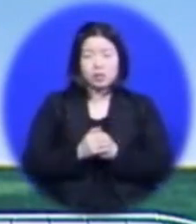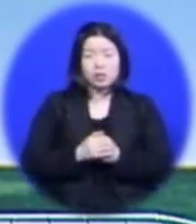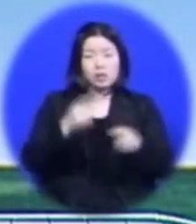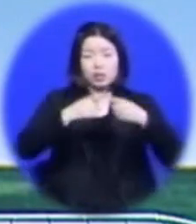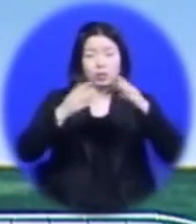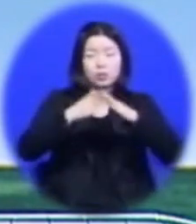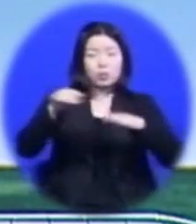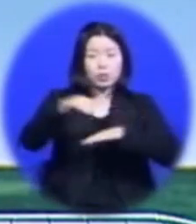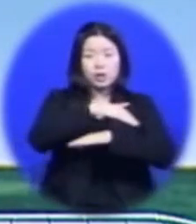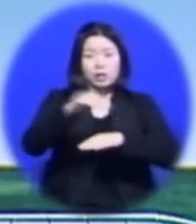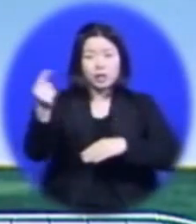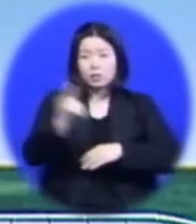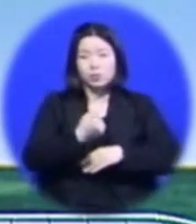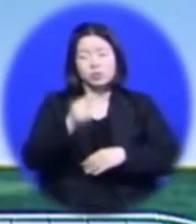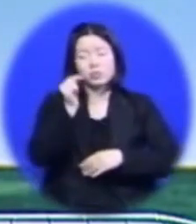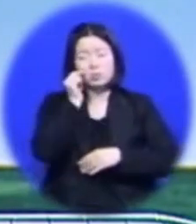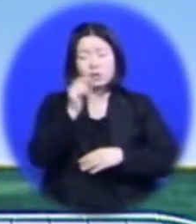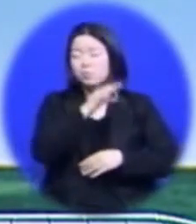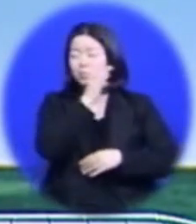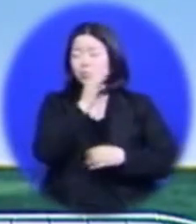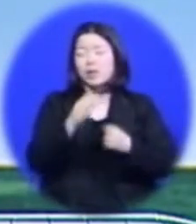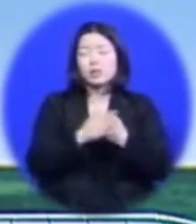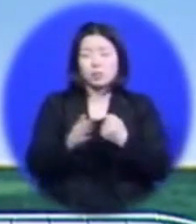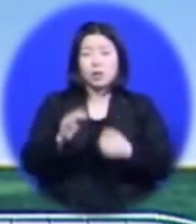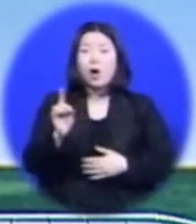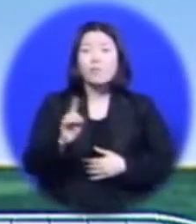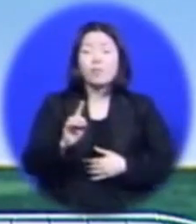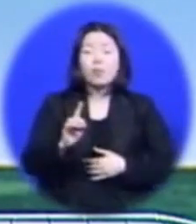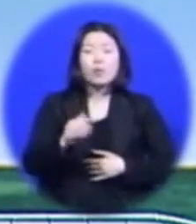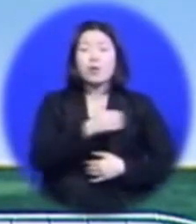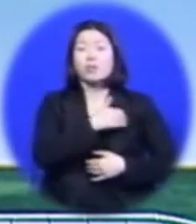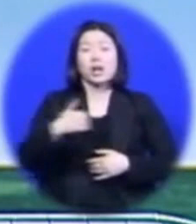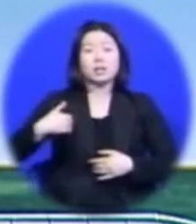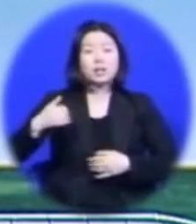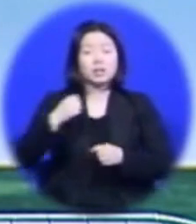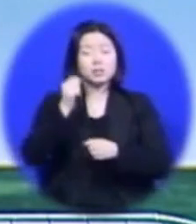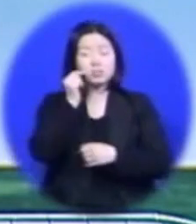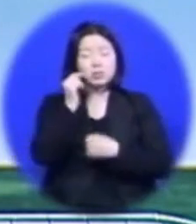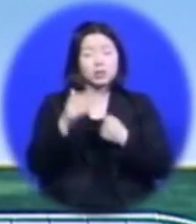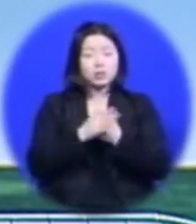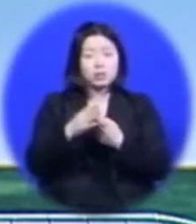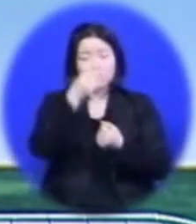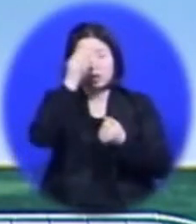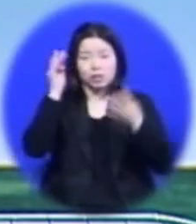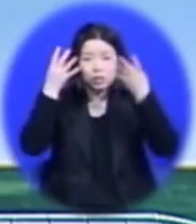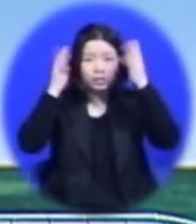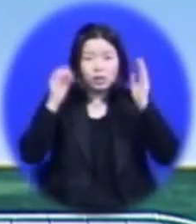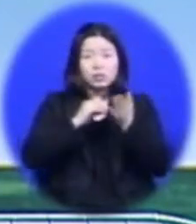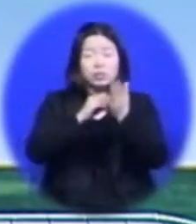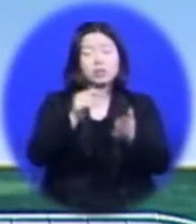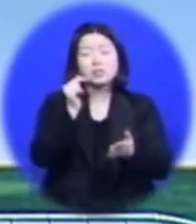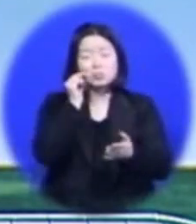교회도 못 나와요. 부끄러워서. 뭘 떳떳하다고 교회를 나와요. 대학도 못 들어가고.